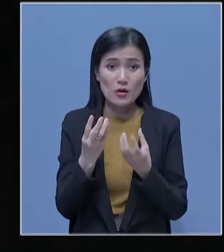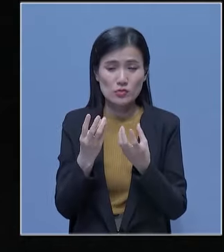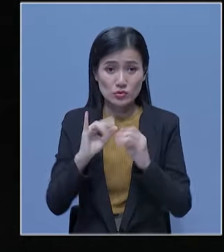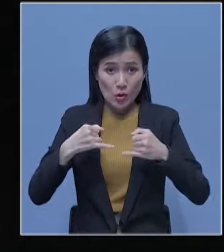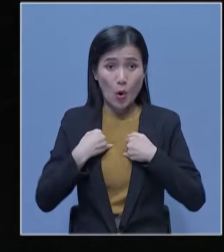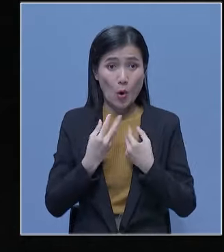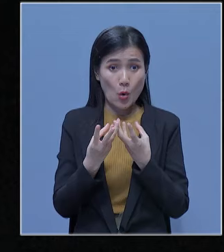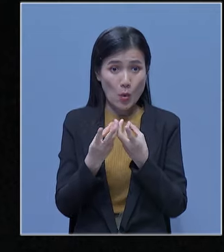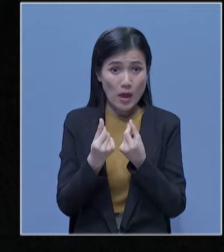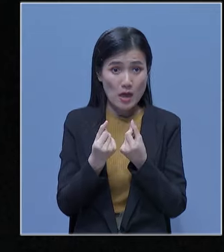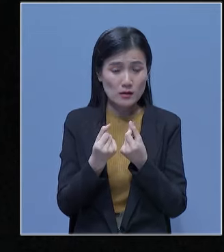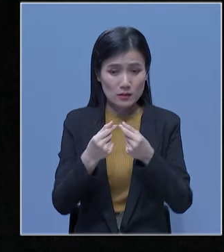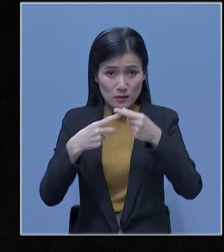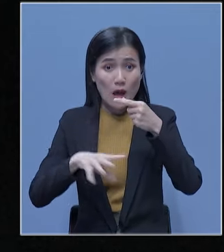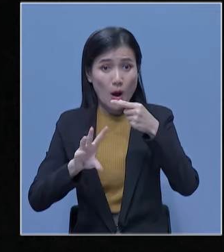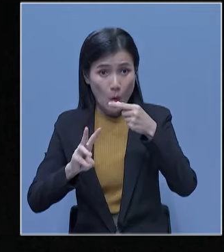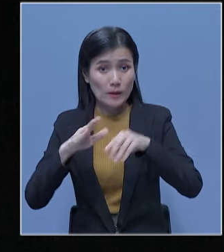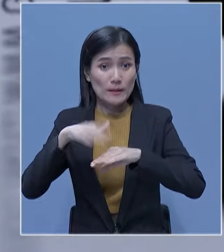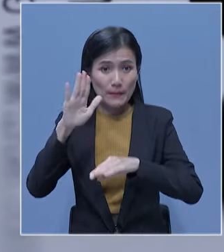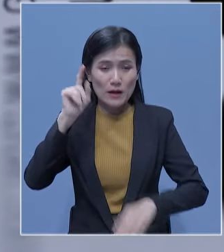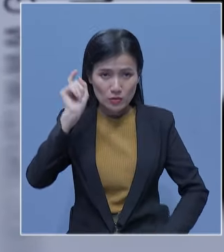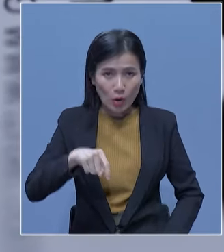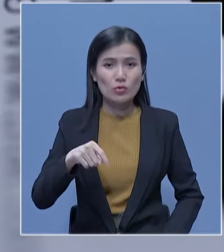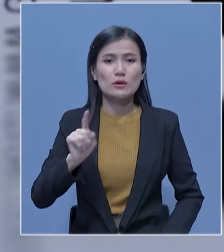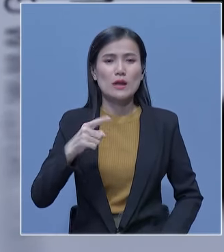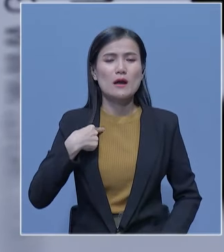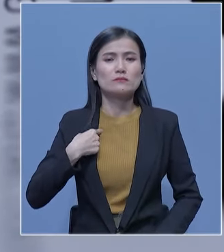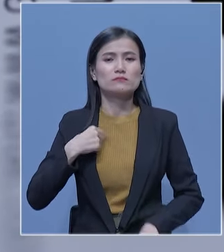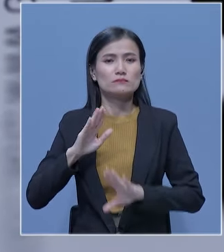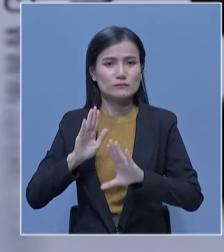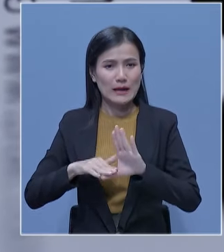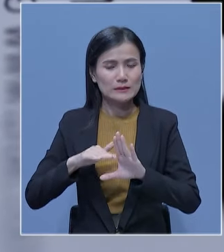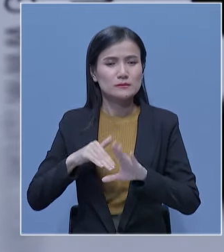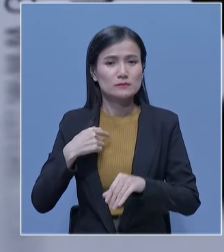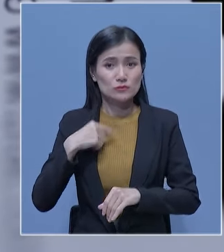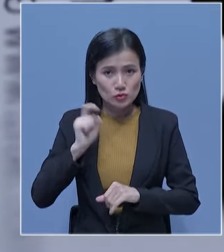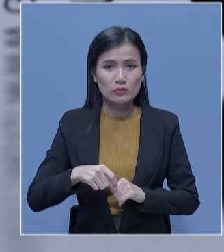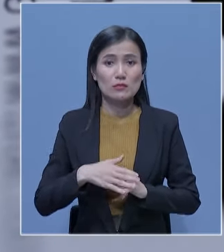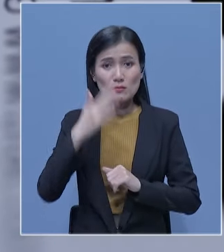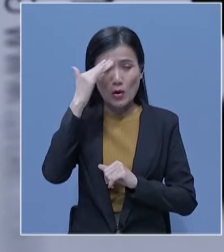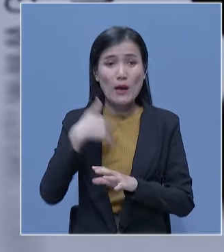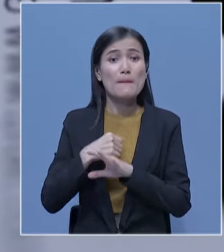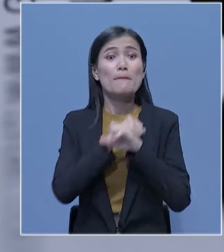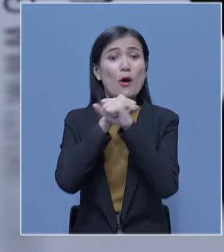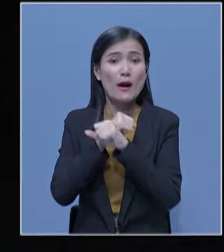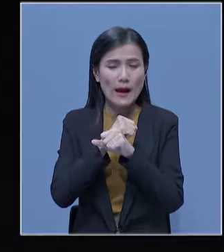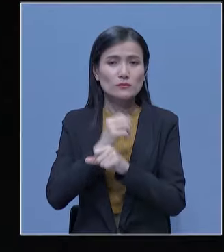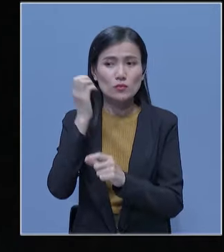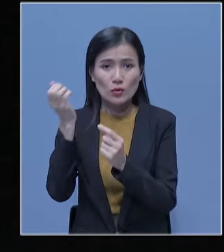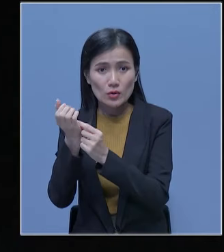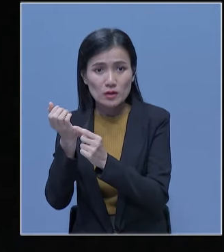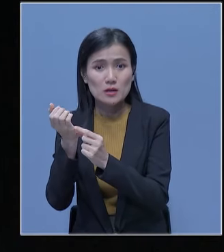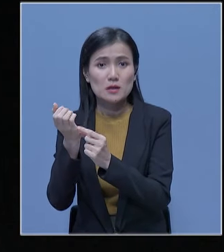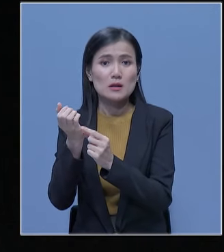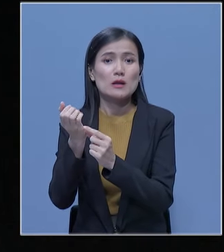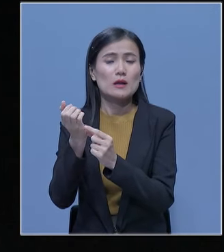ยันตัวตนภายในกำหนดนะครับเพื่อสกัดปัญหาเรื่องของซิมผีบัญชีม้าทำให้หลายเพจใน Facebook ช่วยการประชาสัมพันธ์